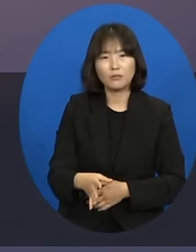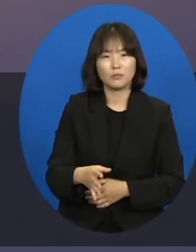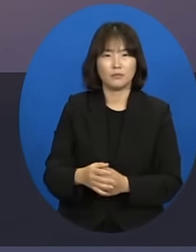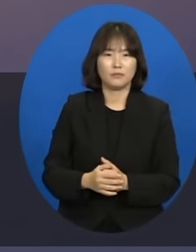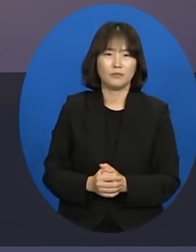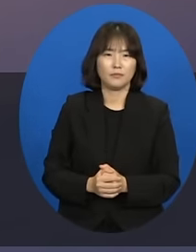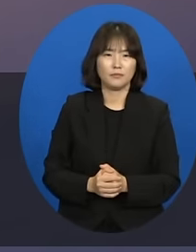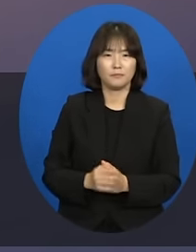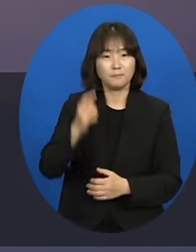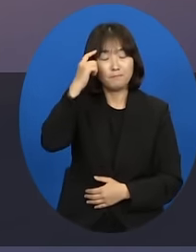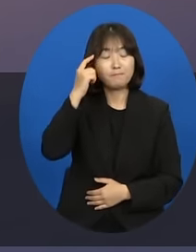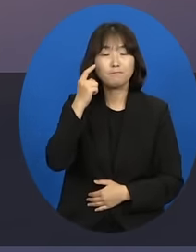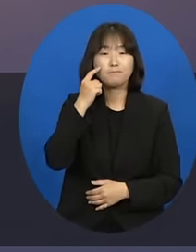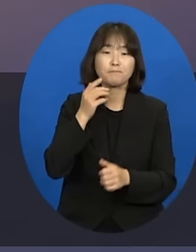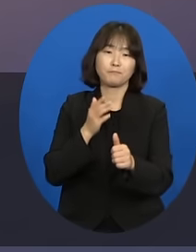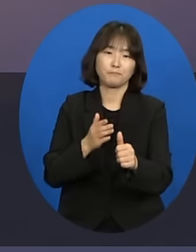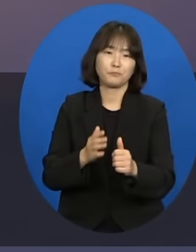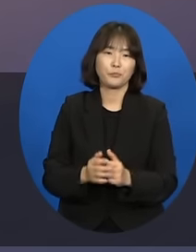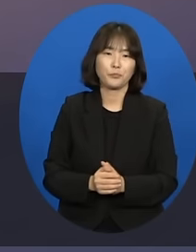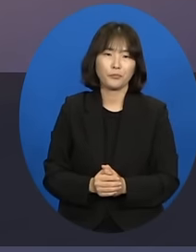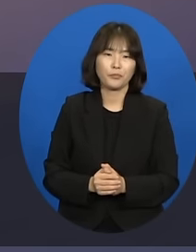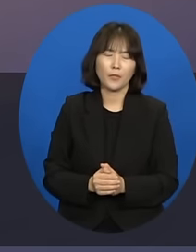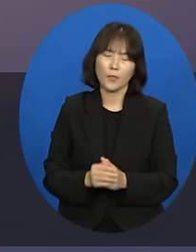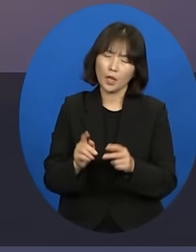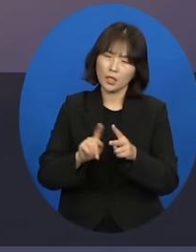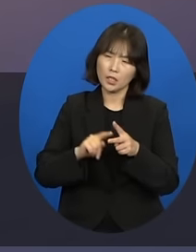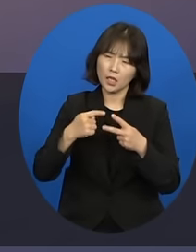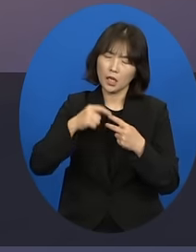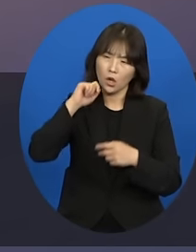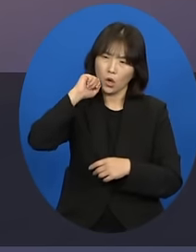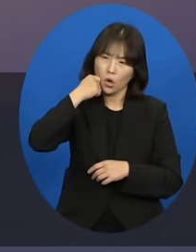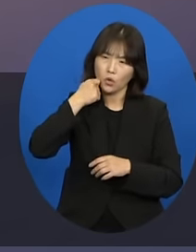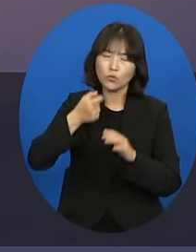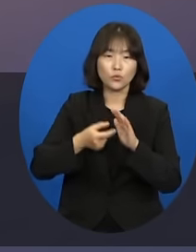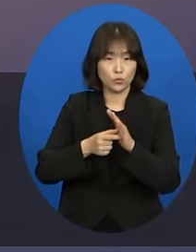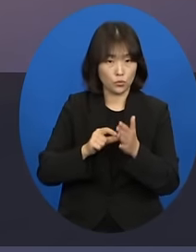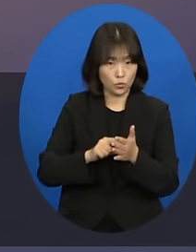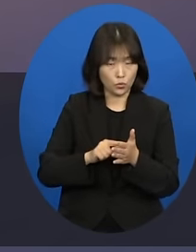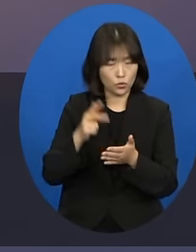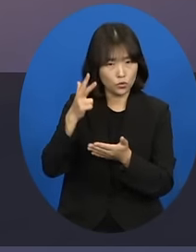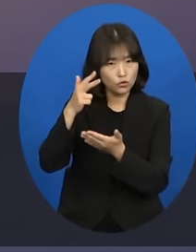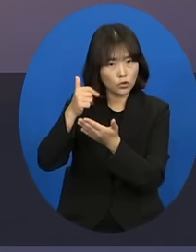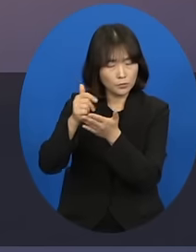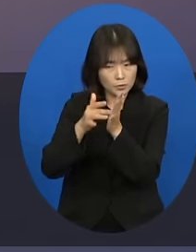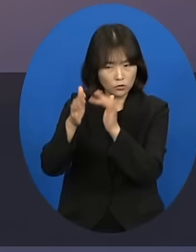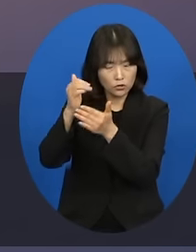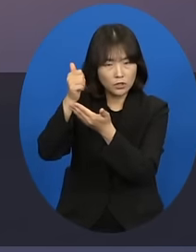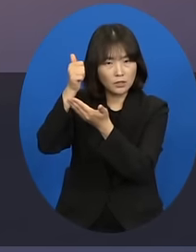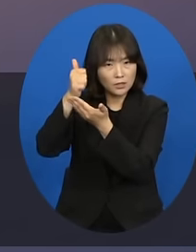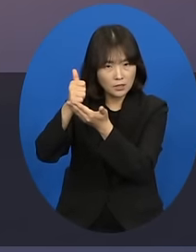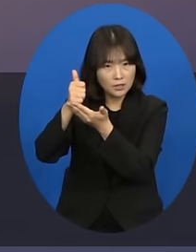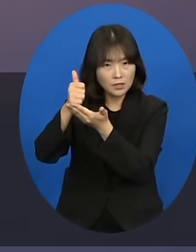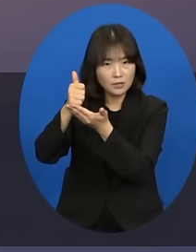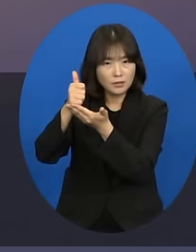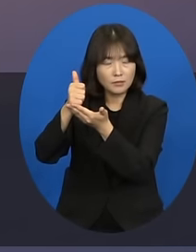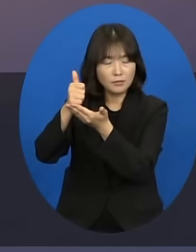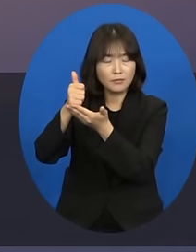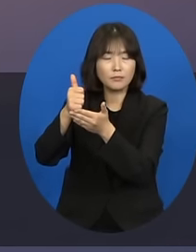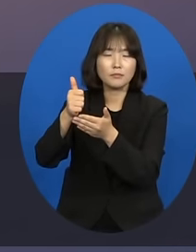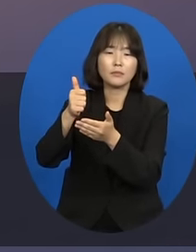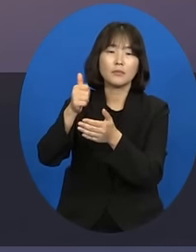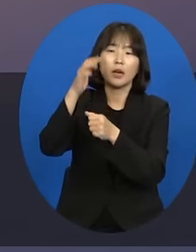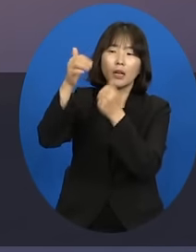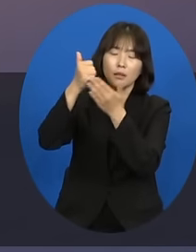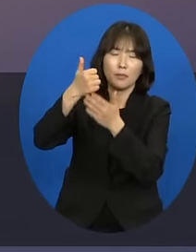생각해 보십시오. 언뜻하면 이해가 잘 되지 않을 정도죠. 주님께서, 예수님께서, 하나님의 아들이시고